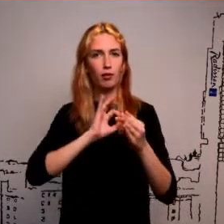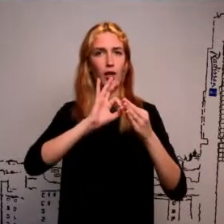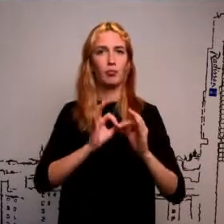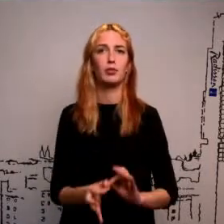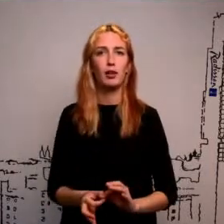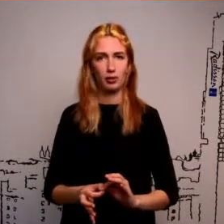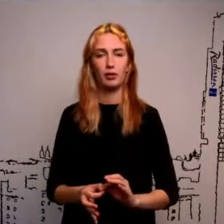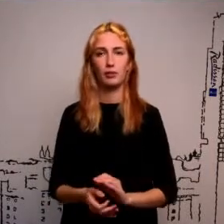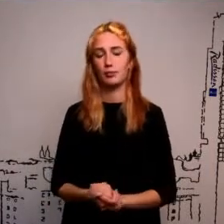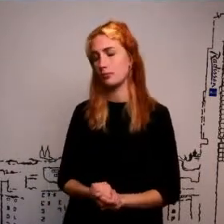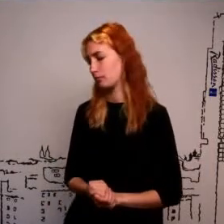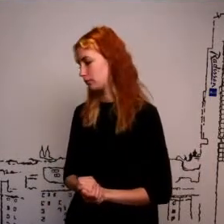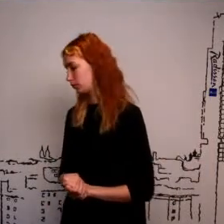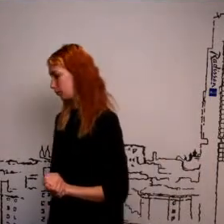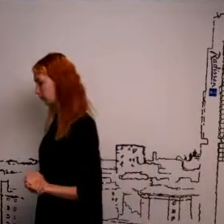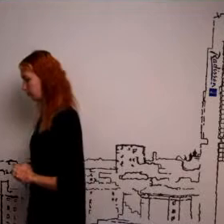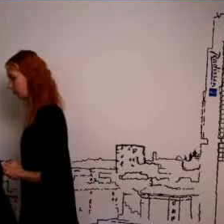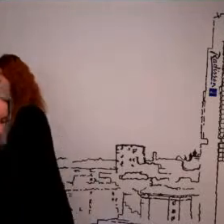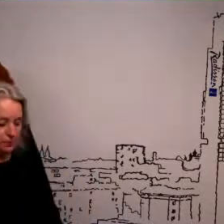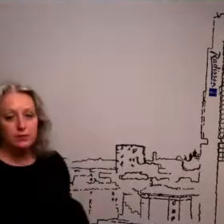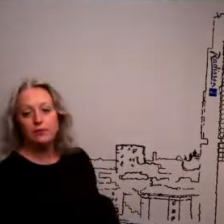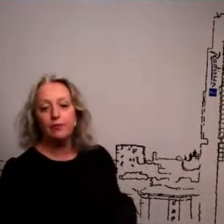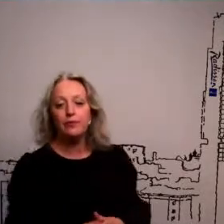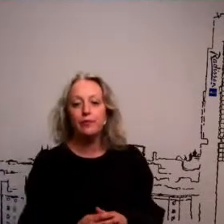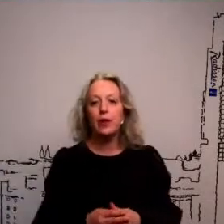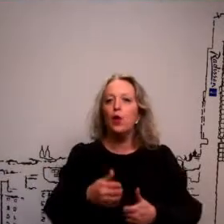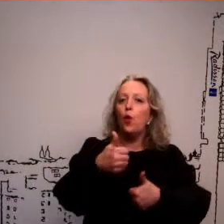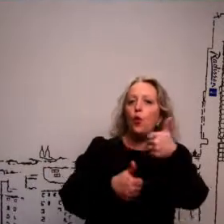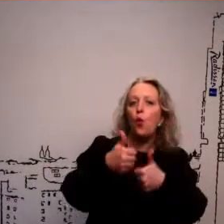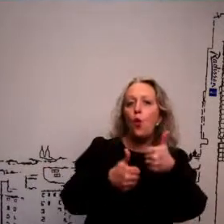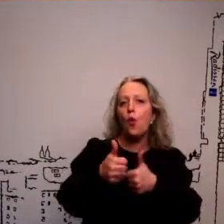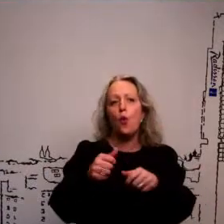et kes on need konkurentid, millises piirkonnas